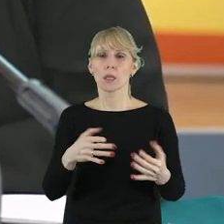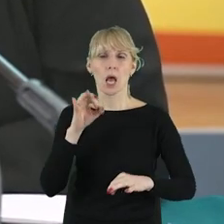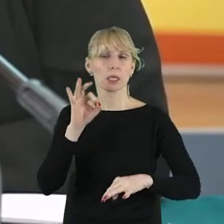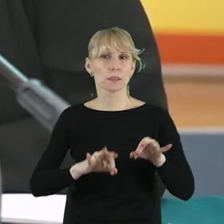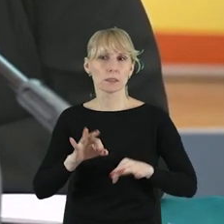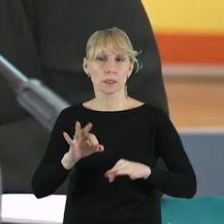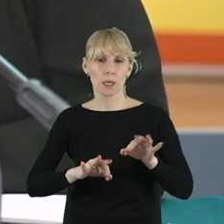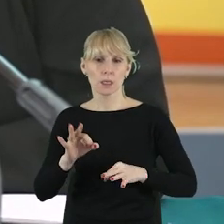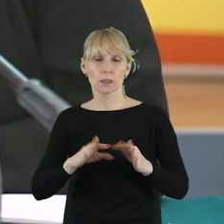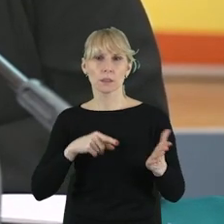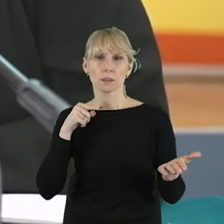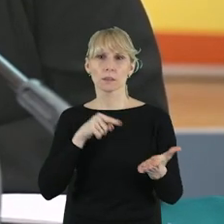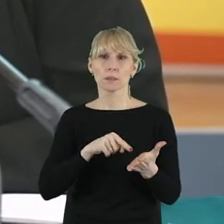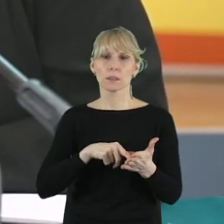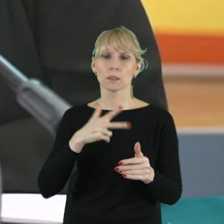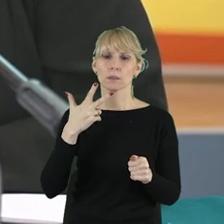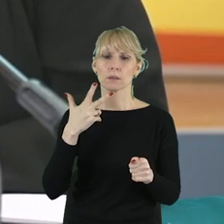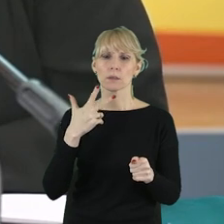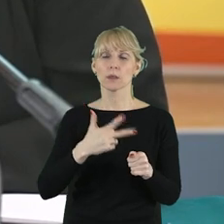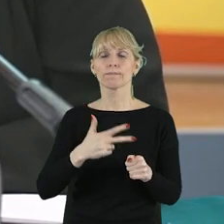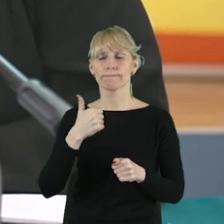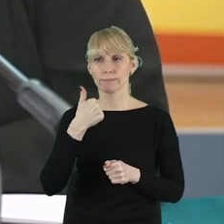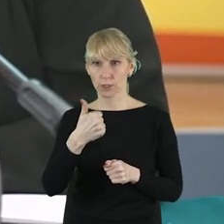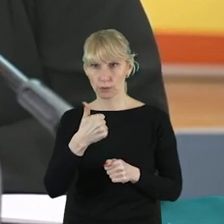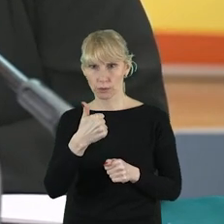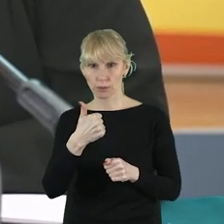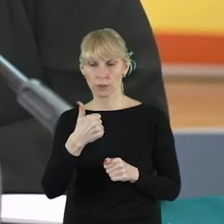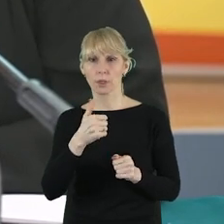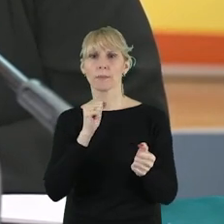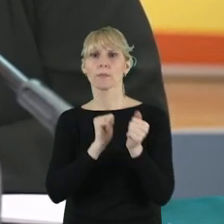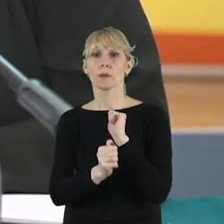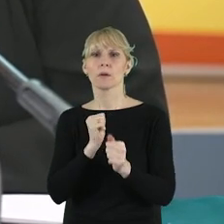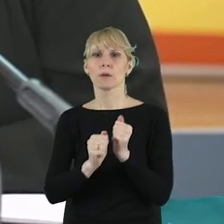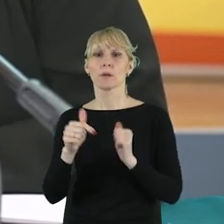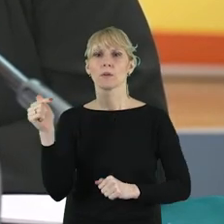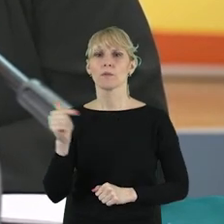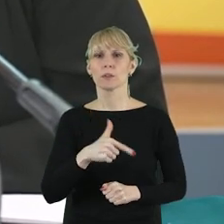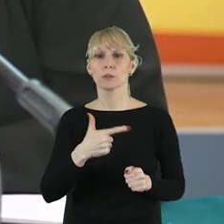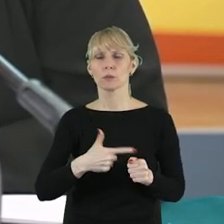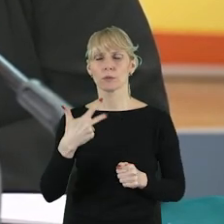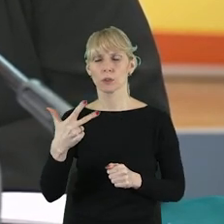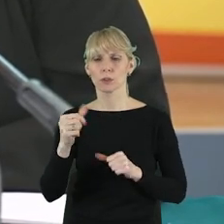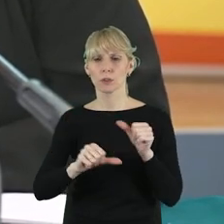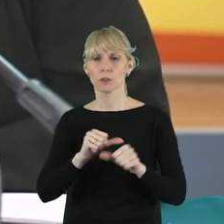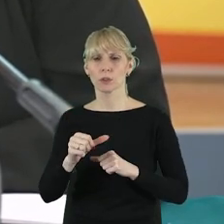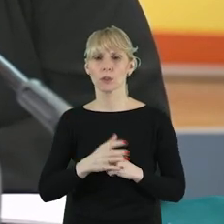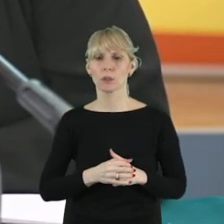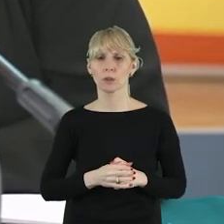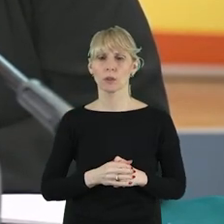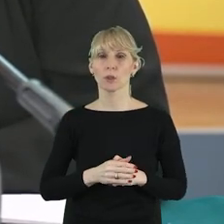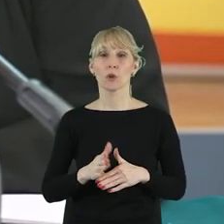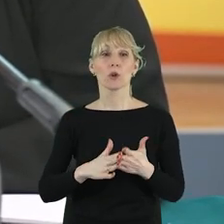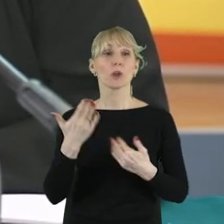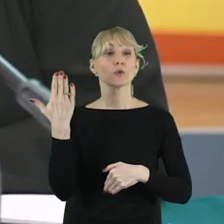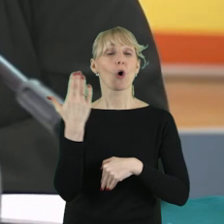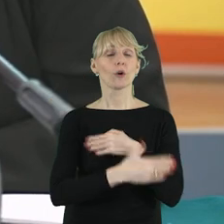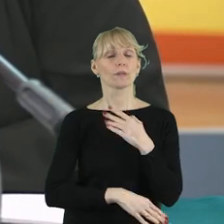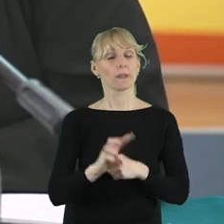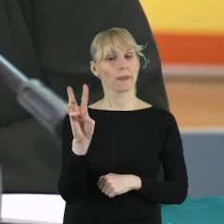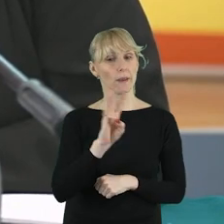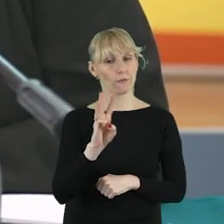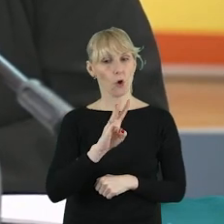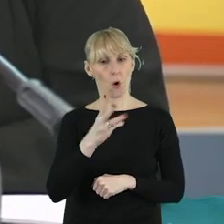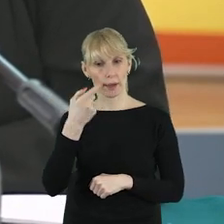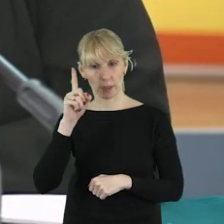31 stycznia 2023 roku, to jest ostatni wtorek miesiąca i najprawdopodobniej odbędzie się